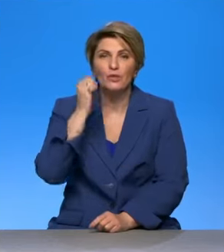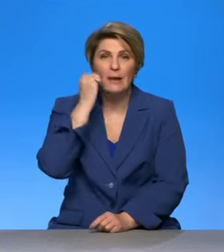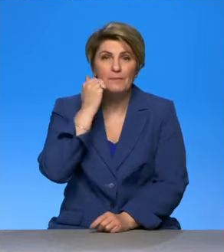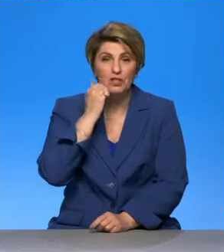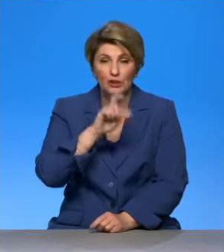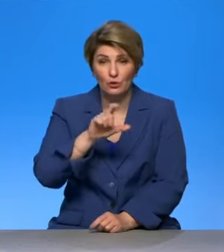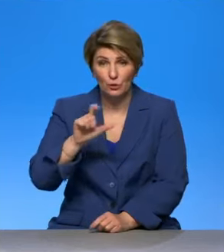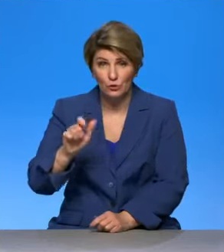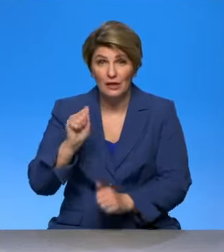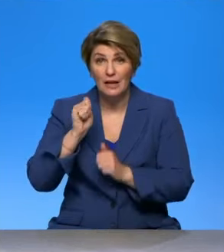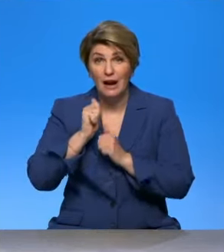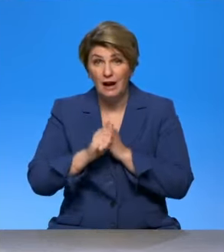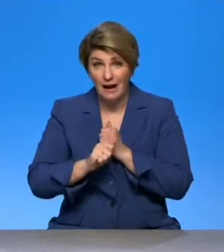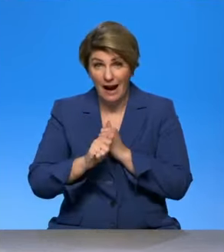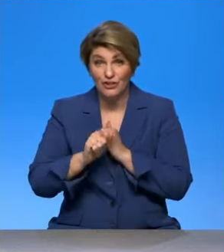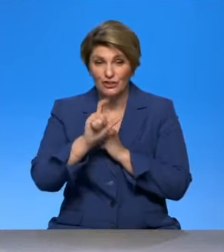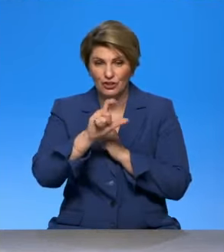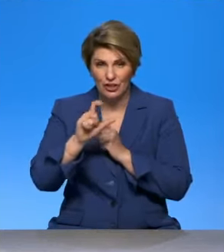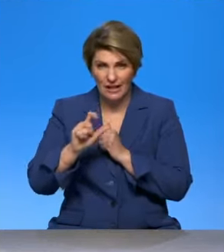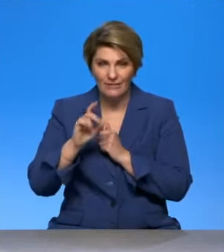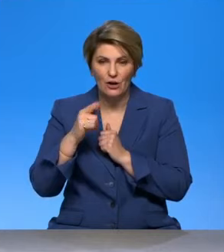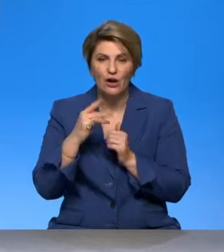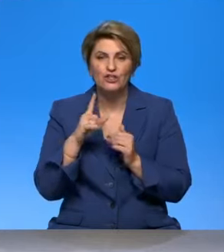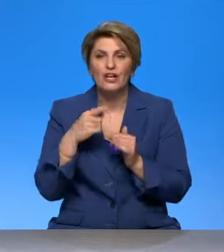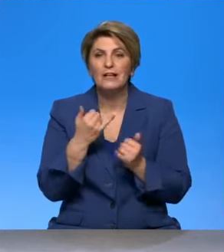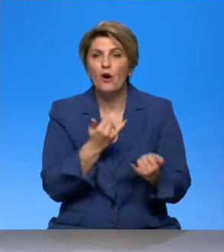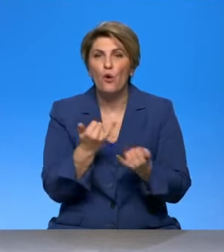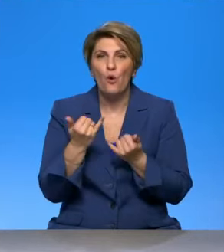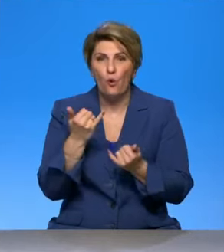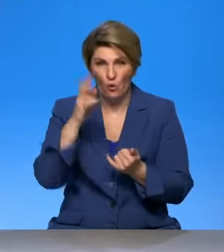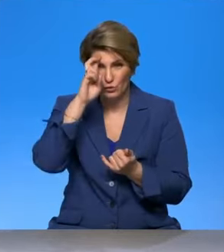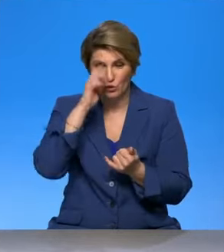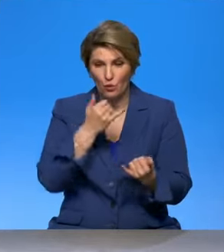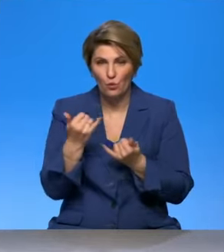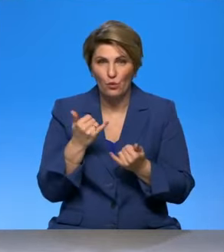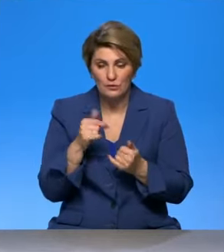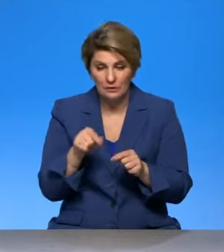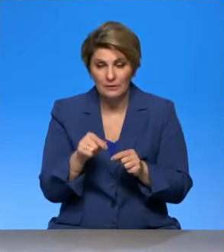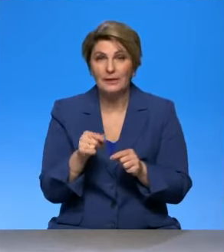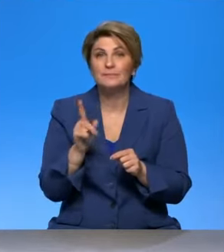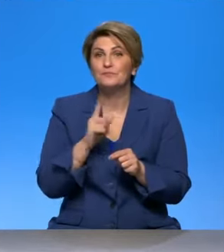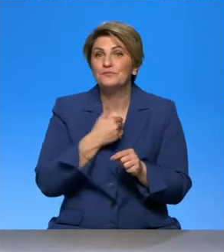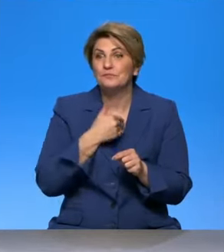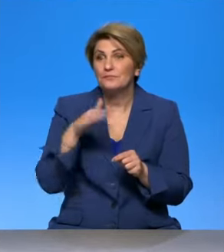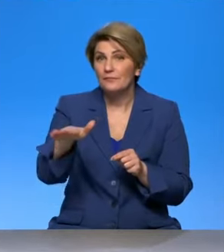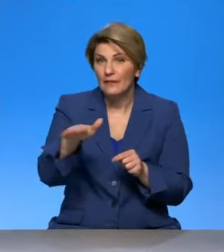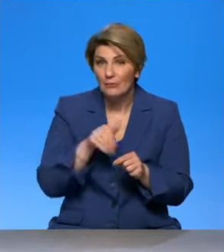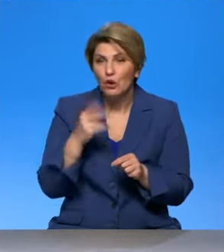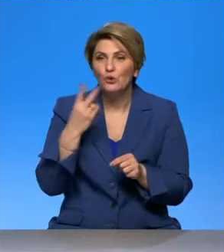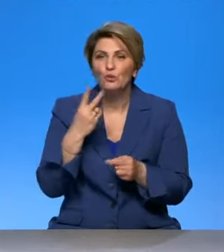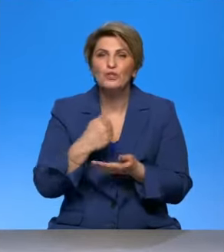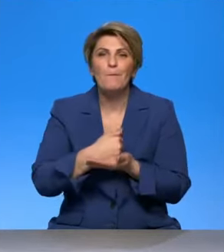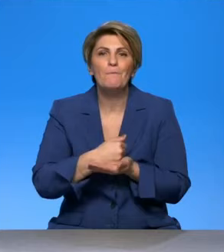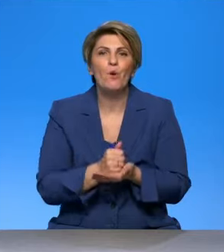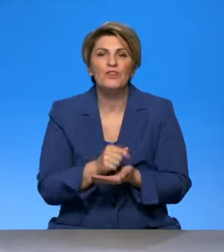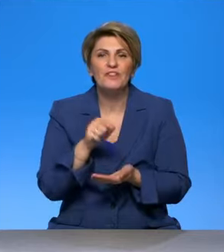это каждый человек может у себя через госуслуги установить. Требуется подтверждение получения кредита там еще одним лицом. Со стороны, да, третьего